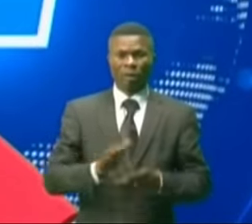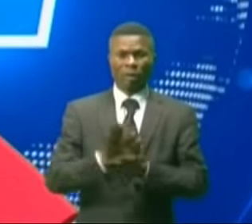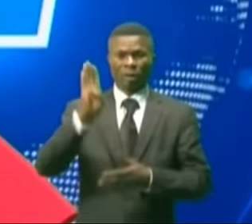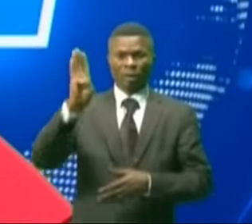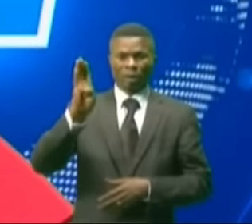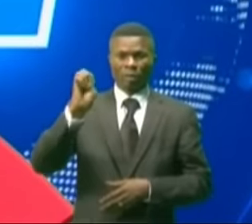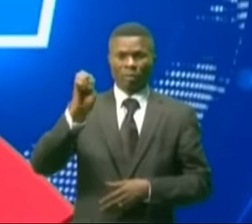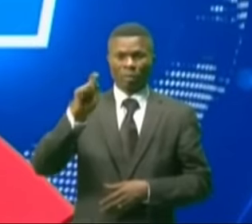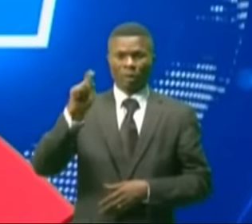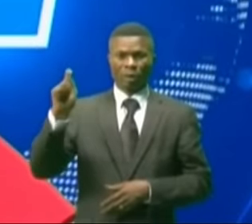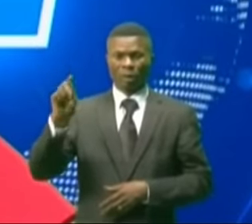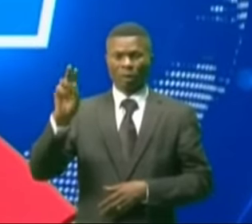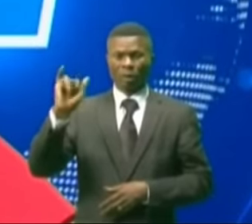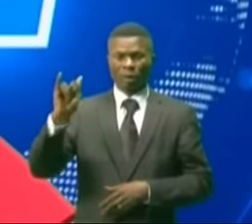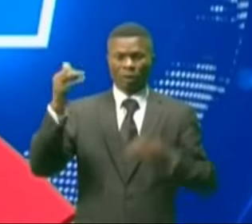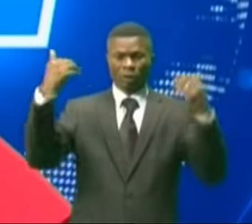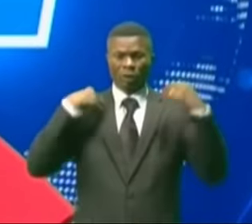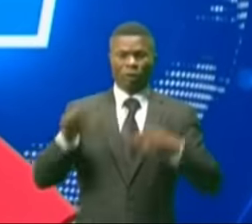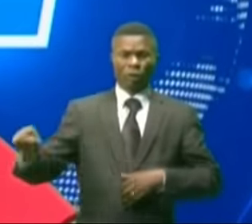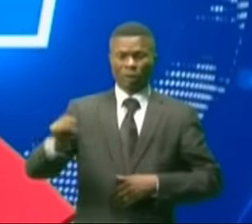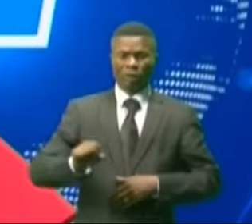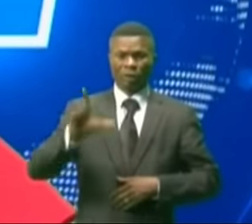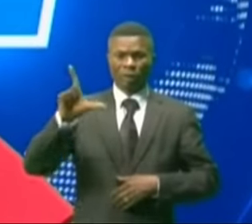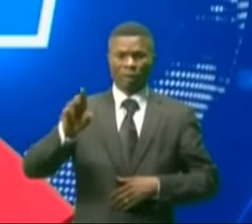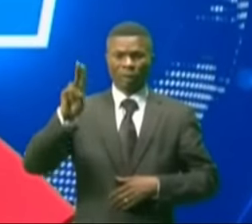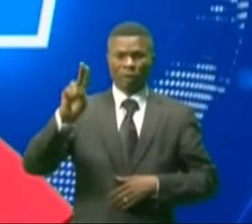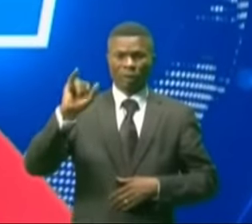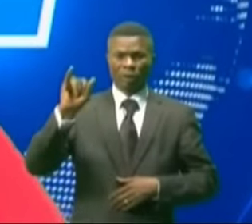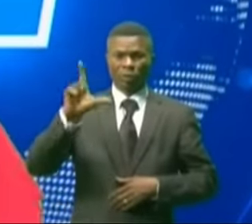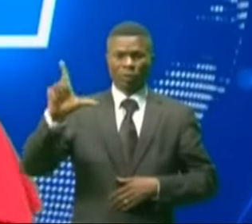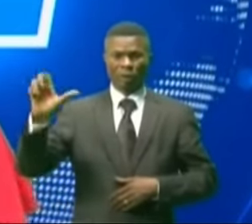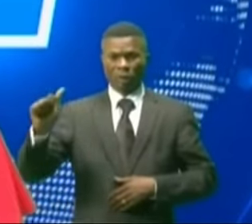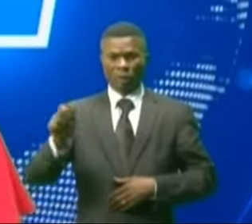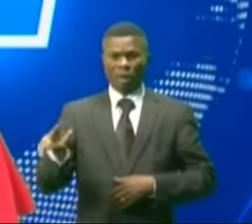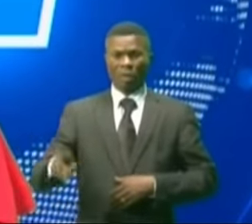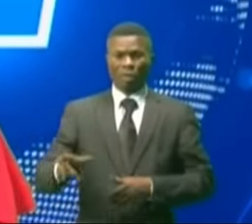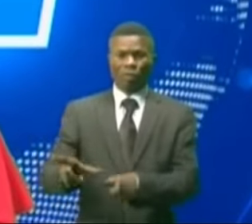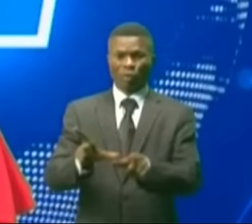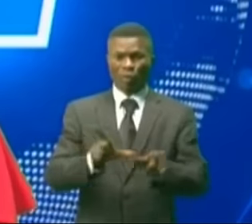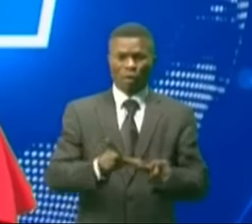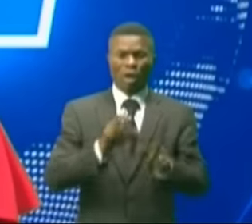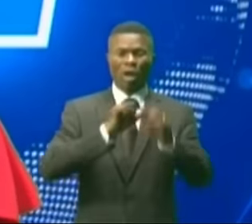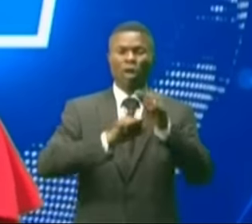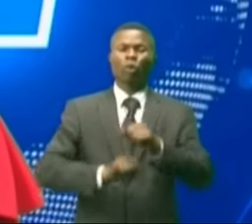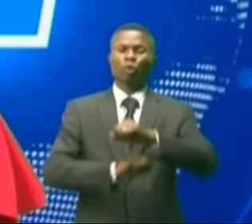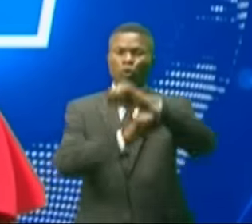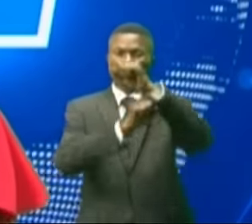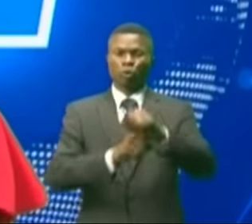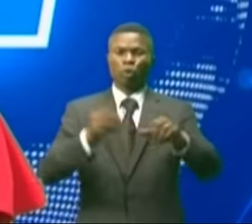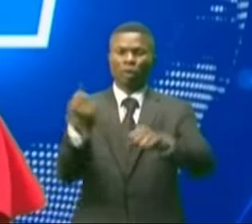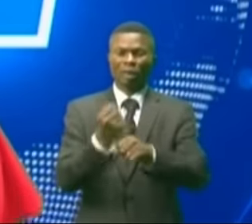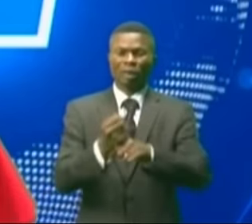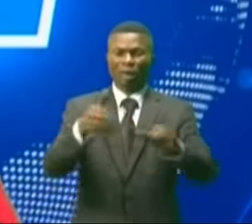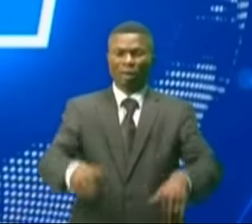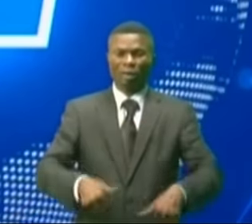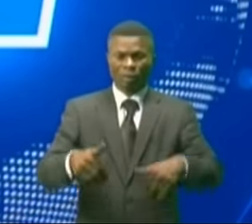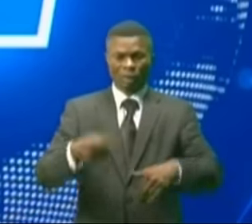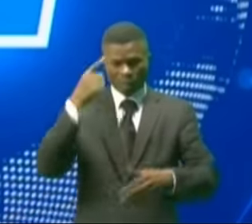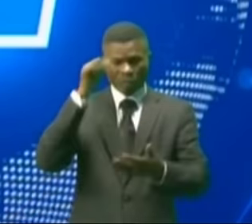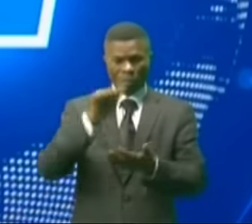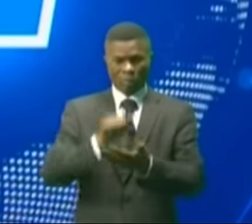Tikiando Katouke, chef du secteur de l'huileau dans la province du Lualaba, tient à promouvoir l'agriculture. Pour ce